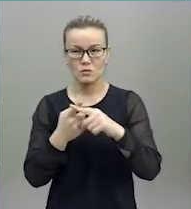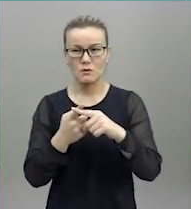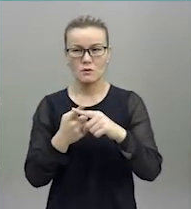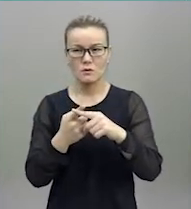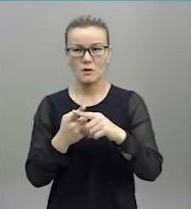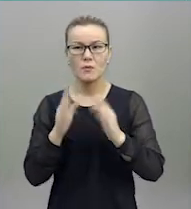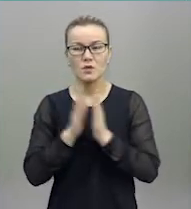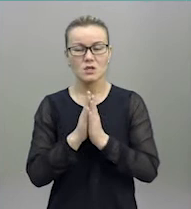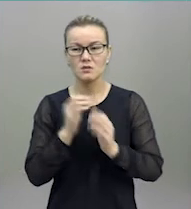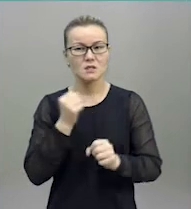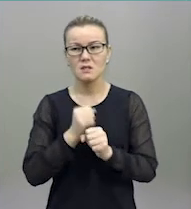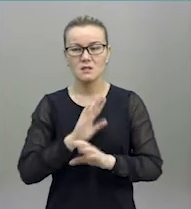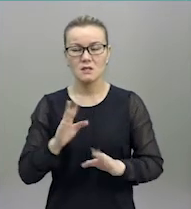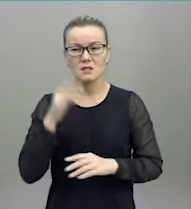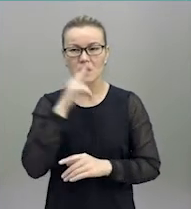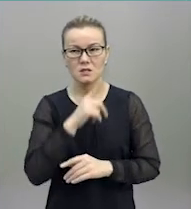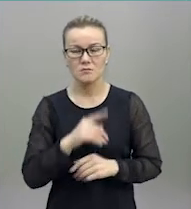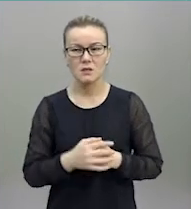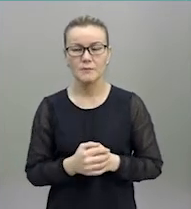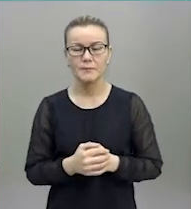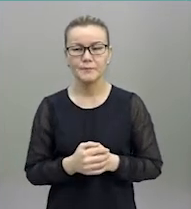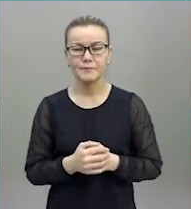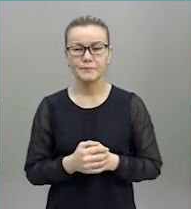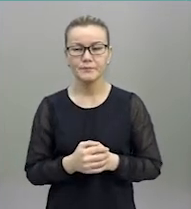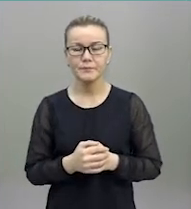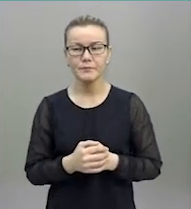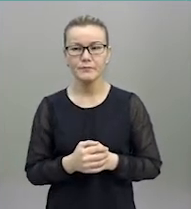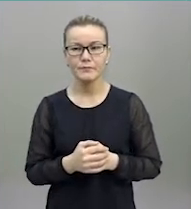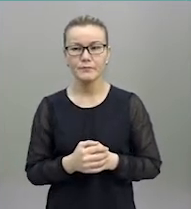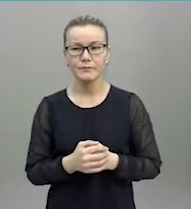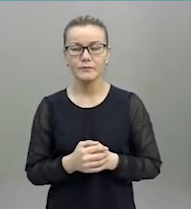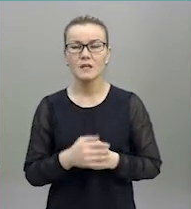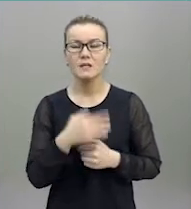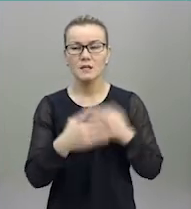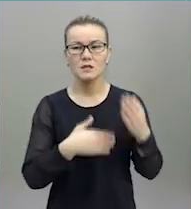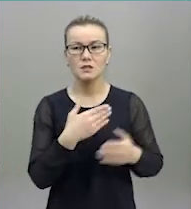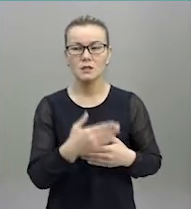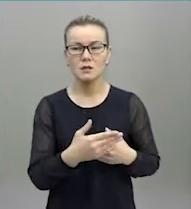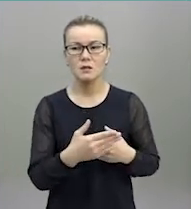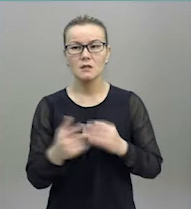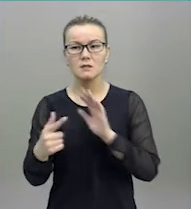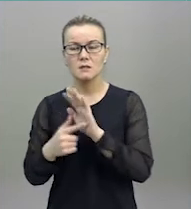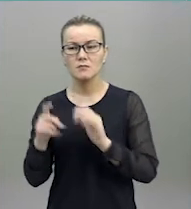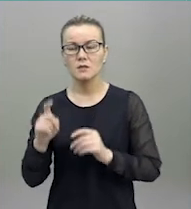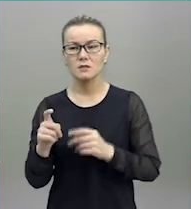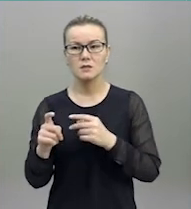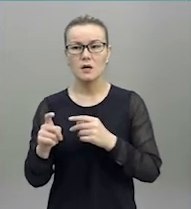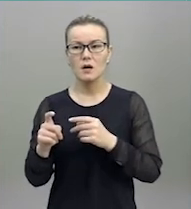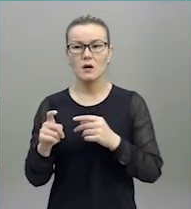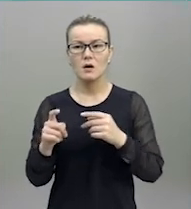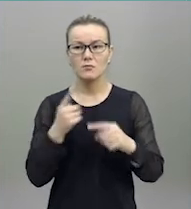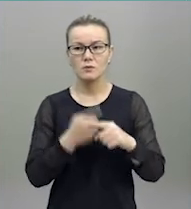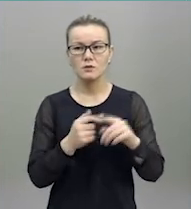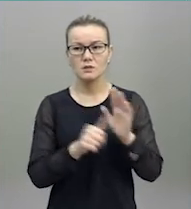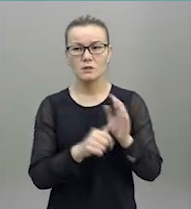пожалуйста не допускать вот таких ошибок ошибок подобного характера идем дальше 7x плюс 6x мы